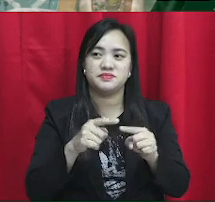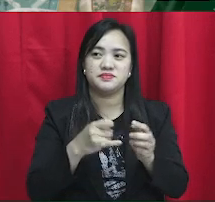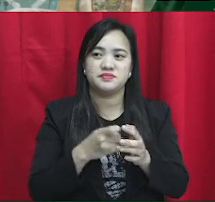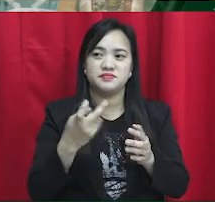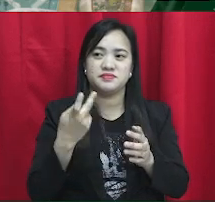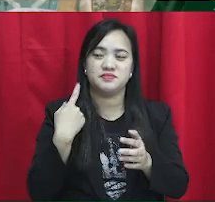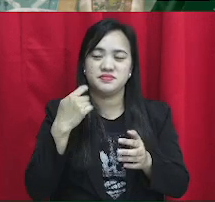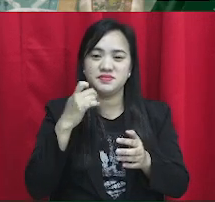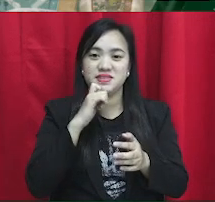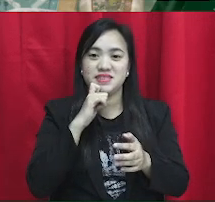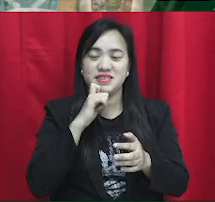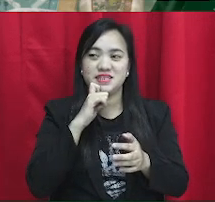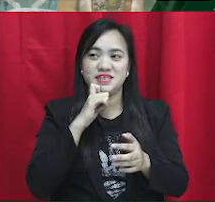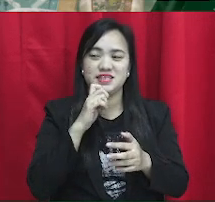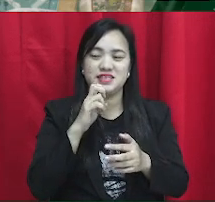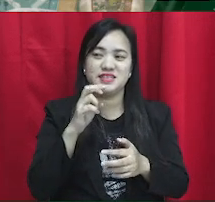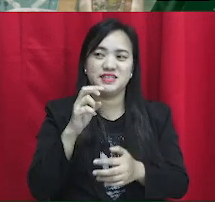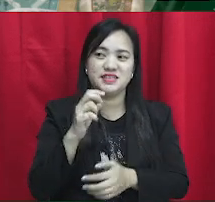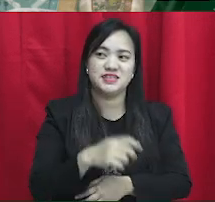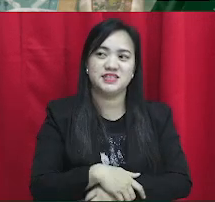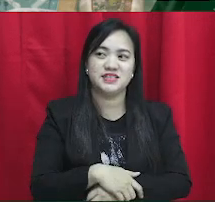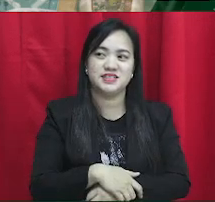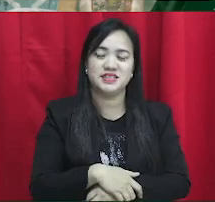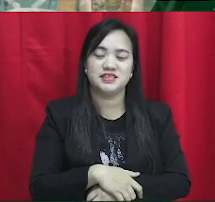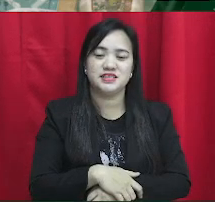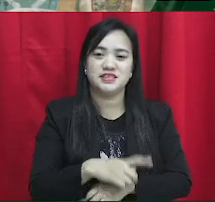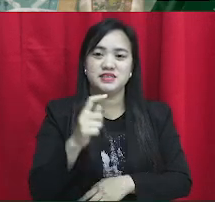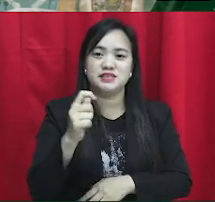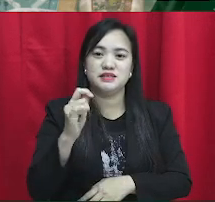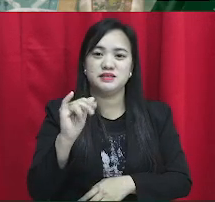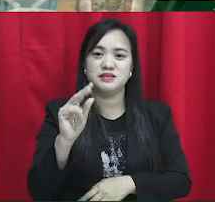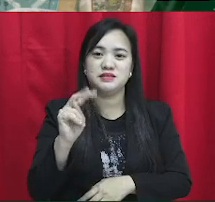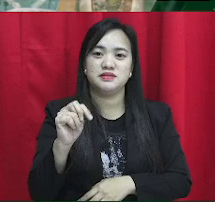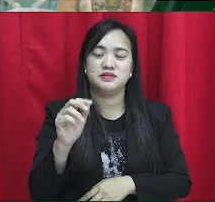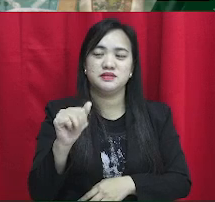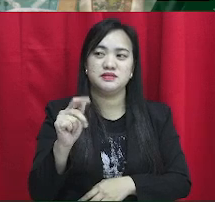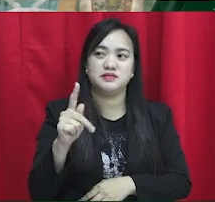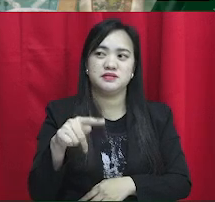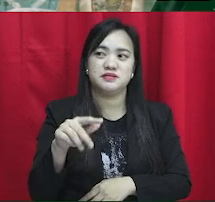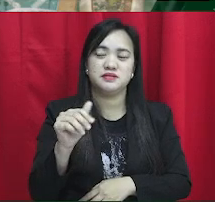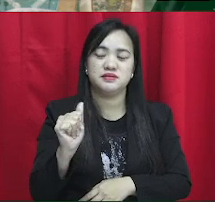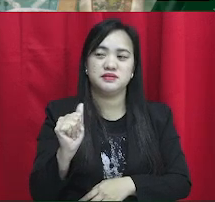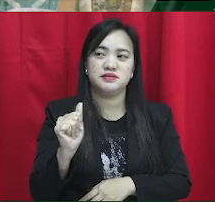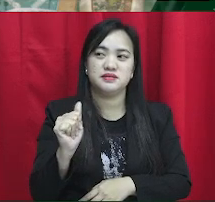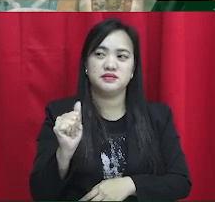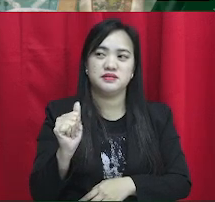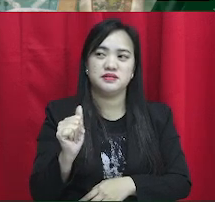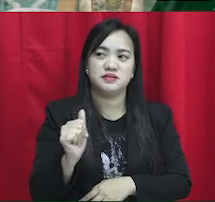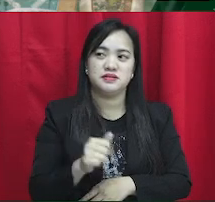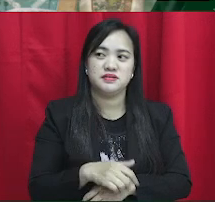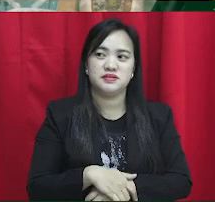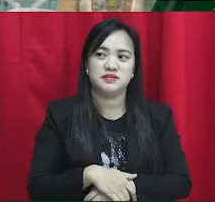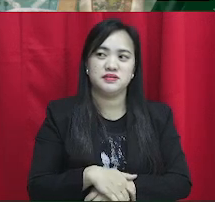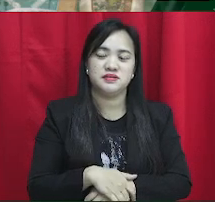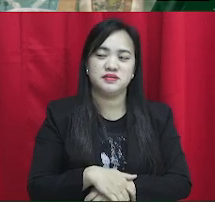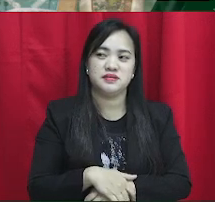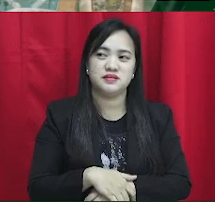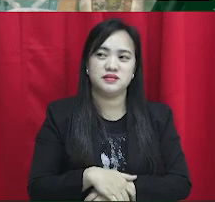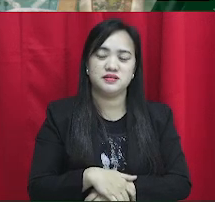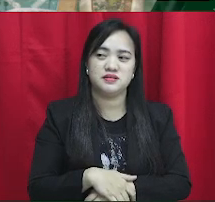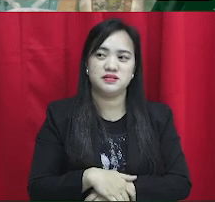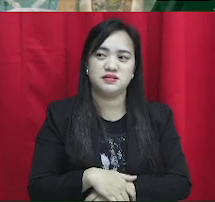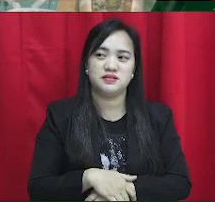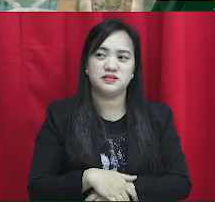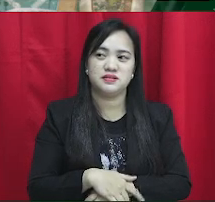tinapa. Ah, yun yung authentic hamon noon. Ako ginagawa yun ng lola ko. Gumagawa sila. Yes. Kasi mahilig siya,